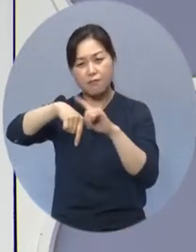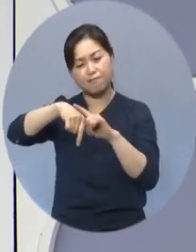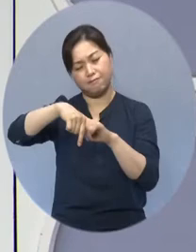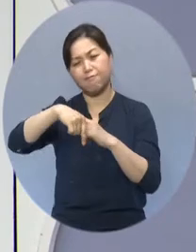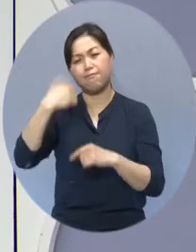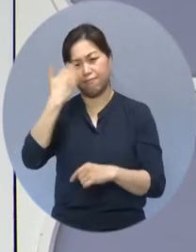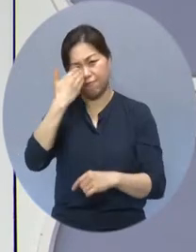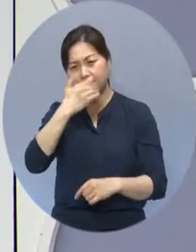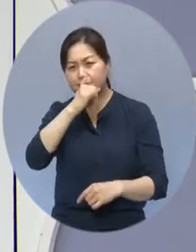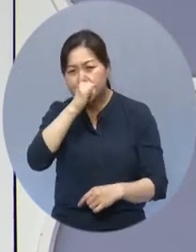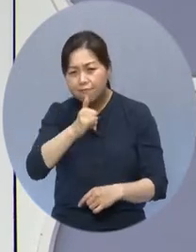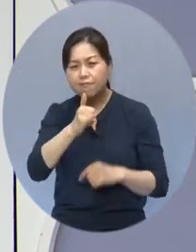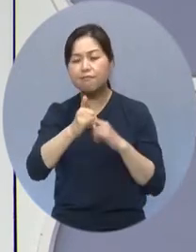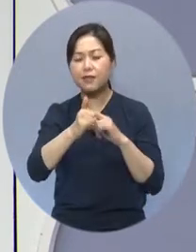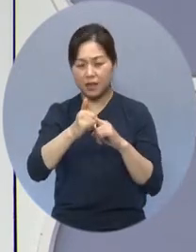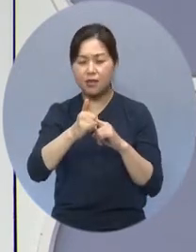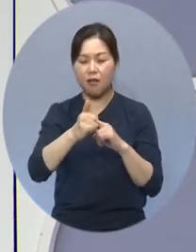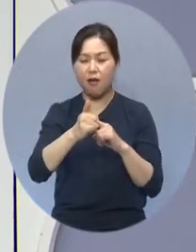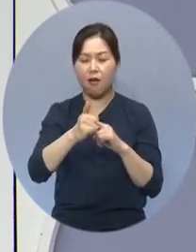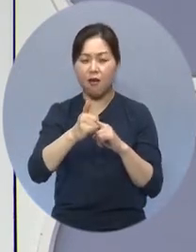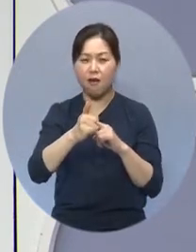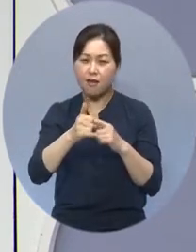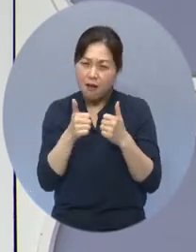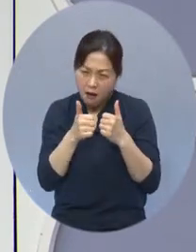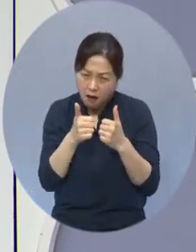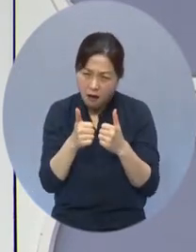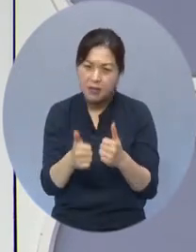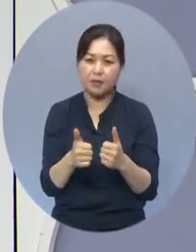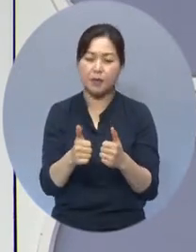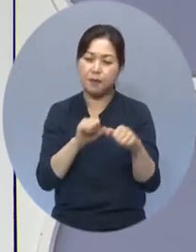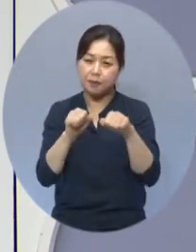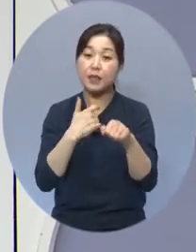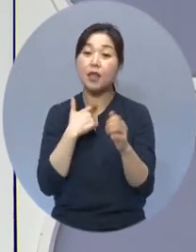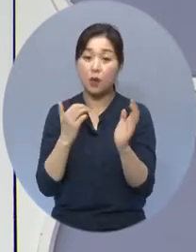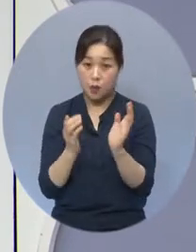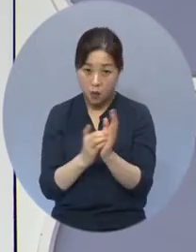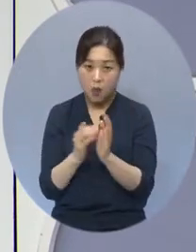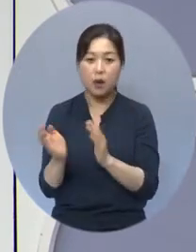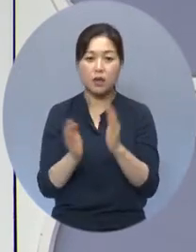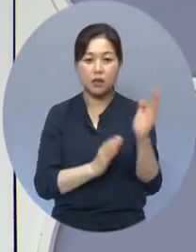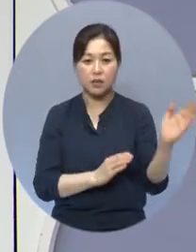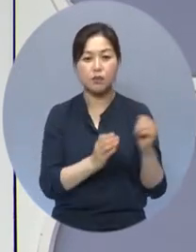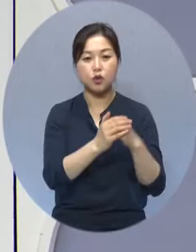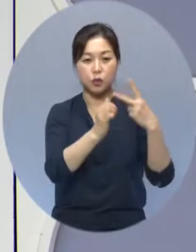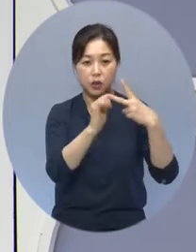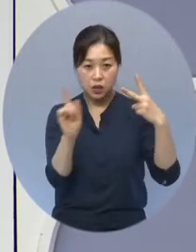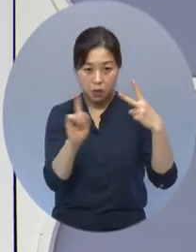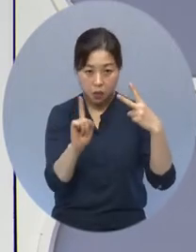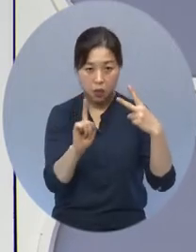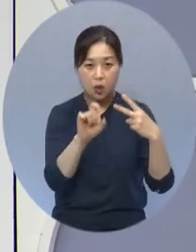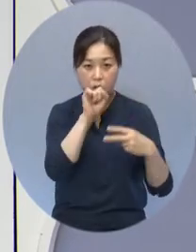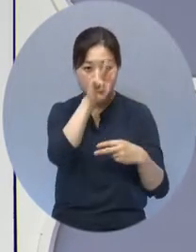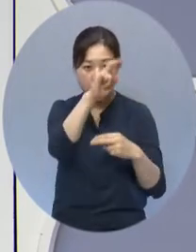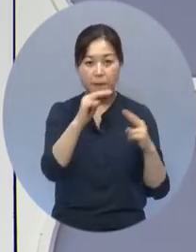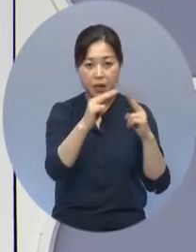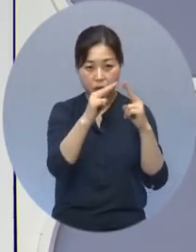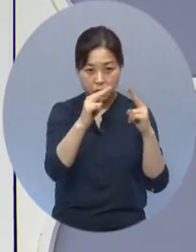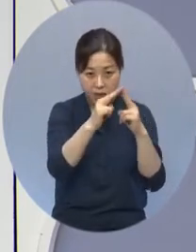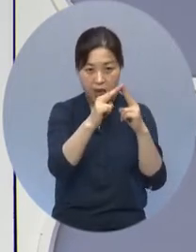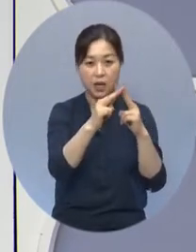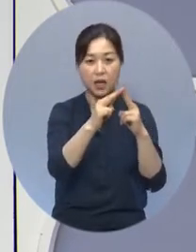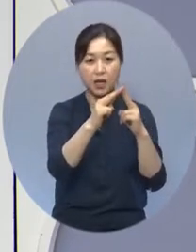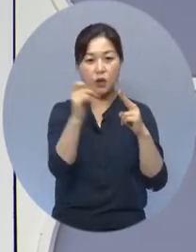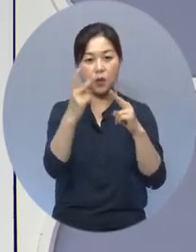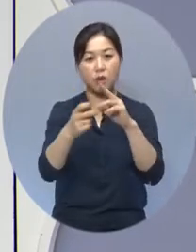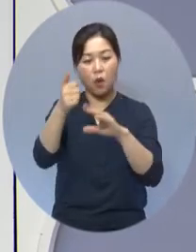용인 반도체 클러스터의 성공적 유치와 제3기 신도시인 용인 플랫폼